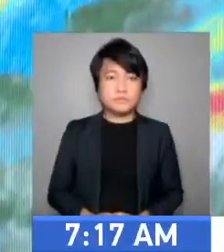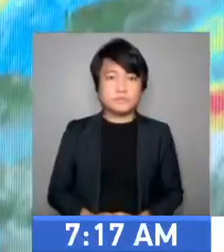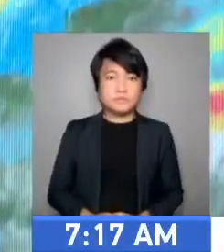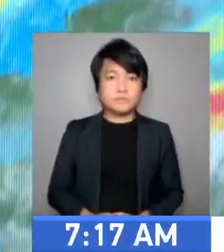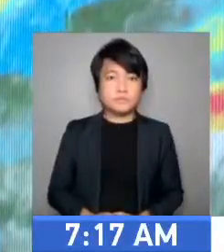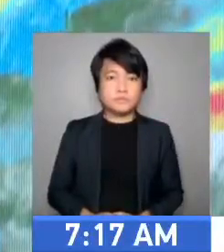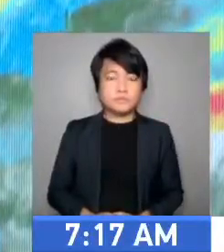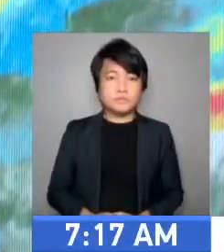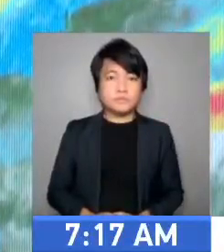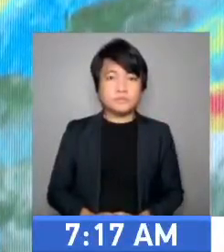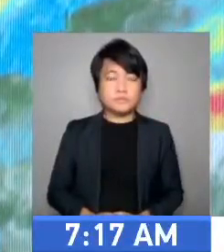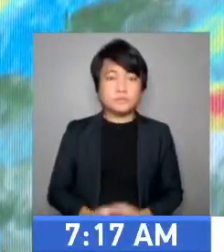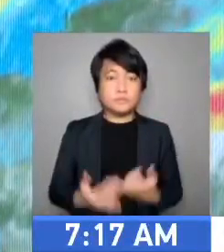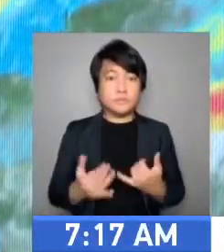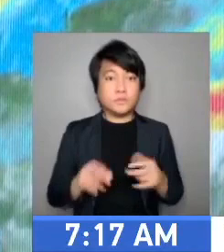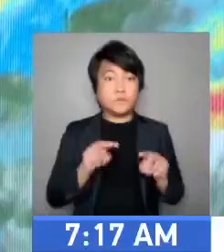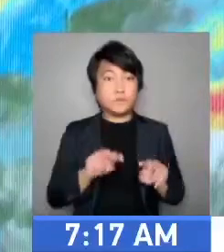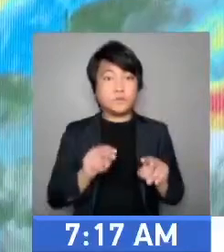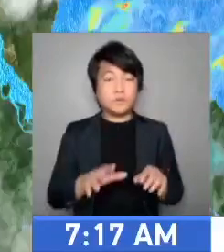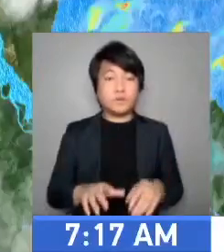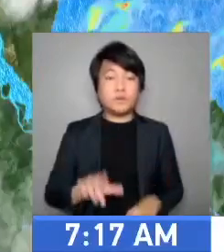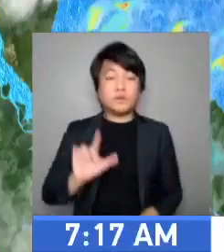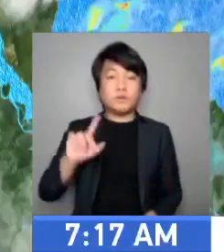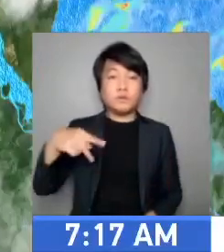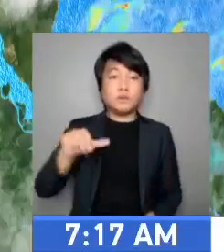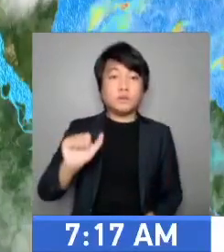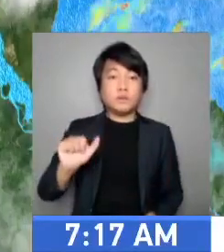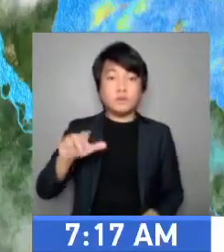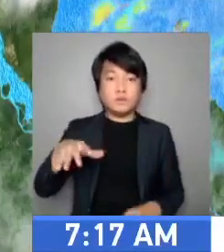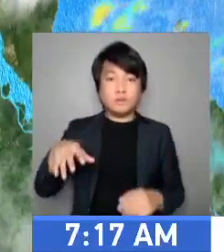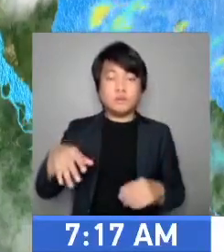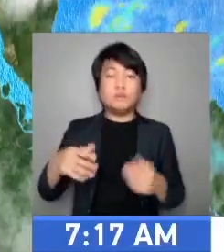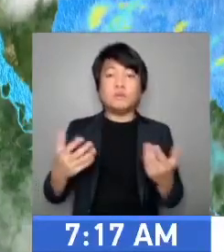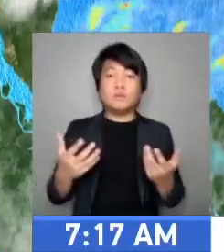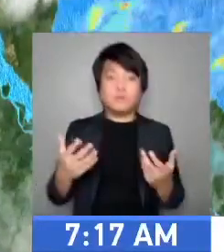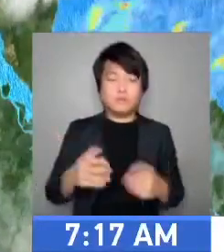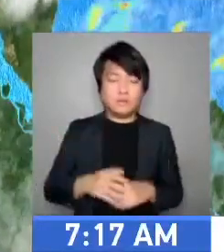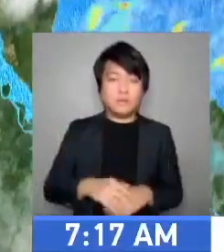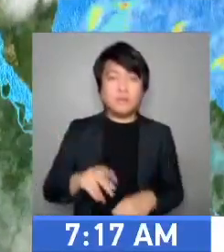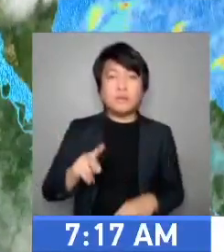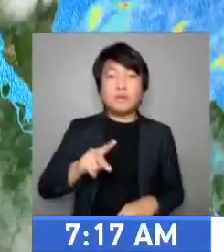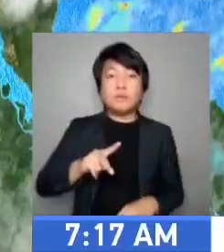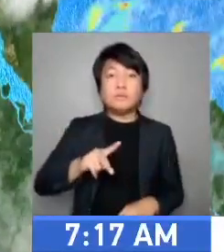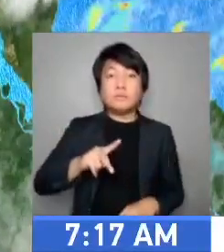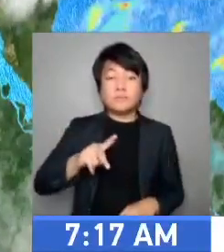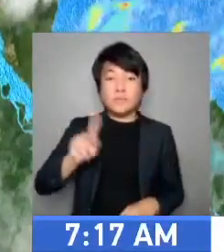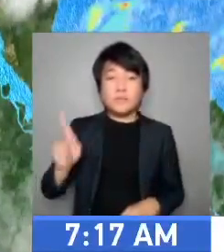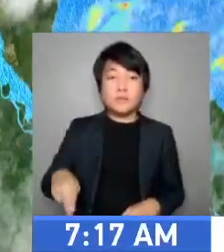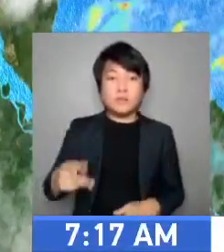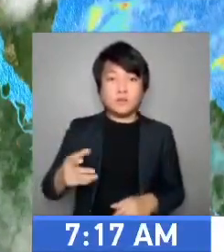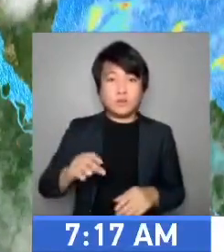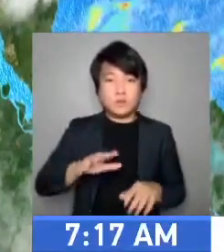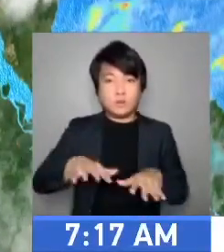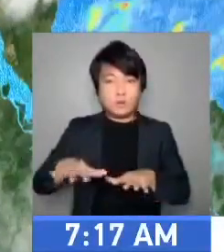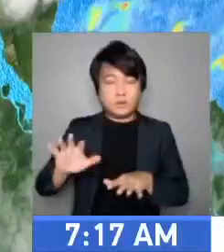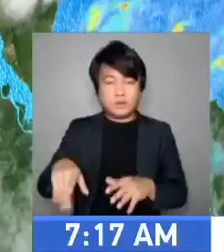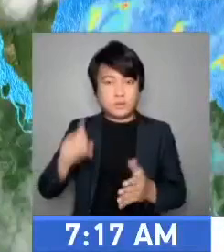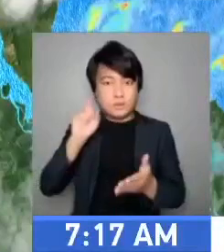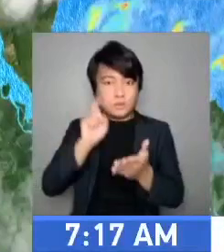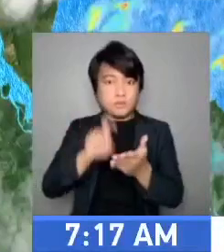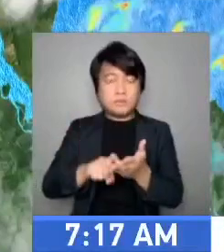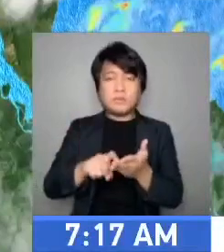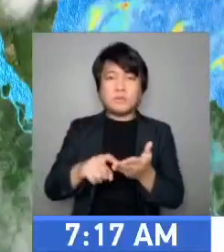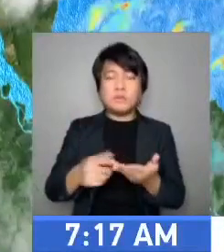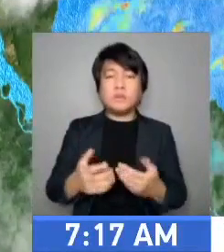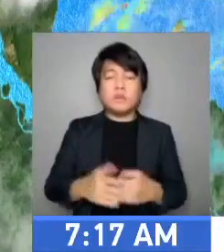May binabantayang low pressure area sa Pacific Ocean. Namataan po yan ang pag-asa 1,275 kilometers silangan ng Visayas at